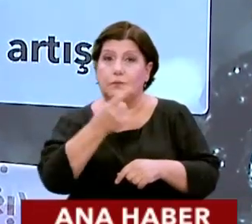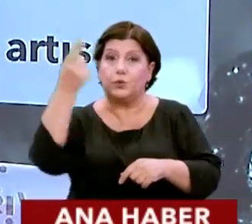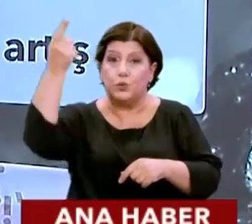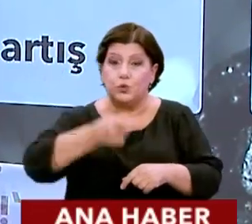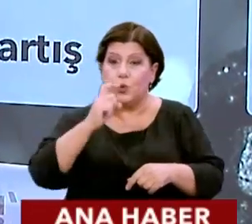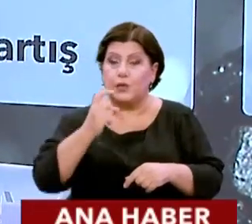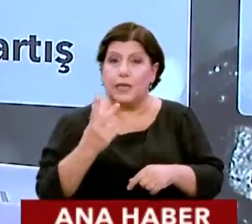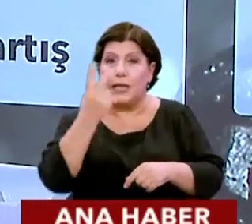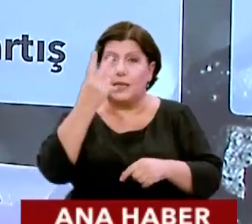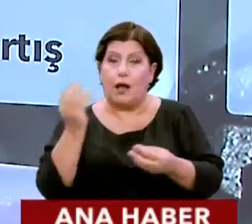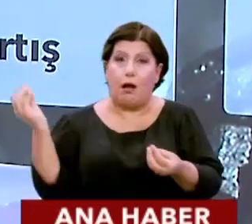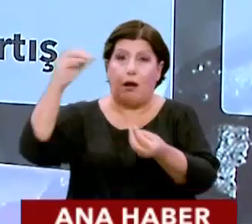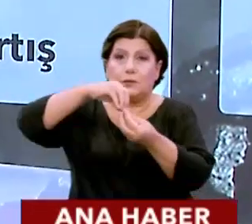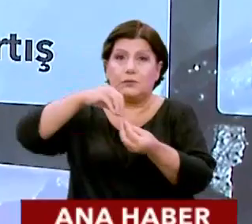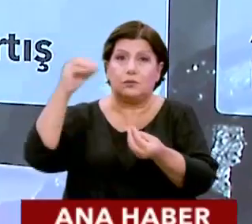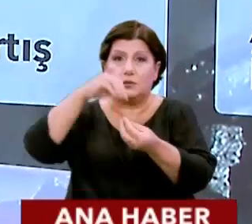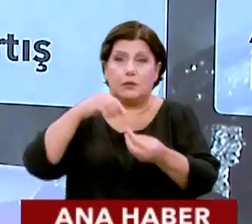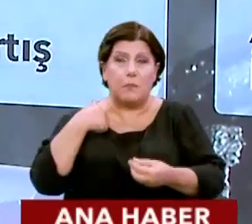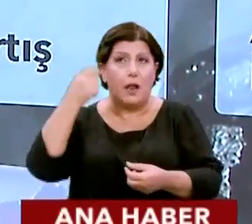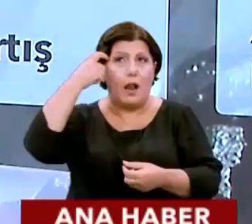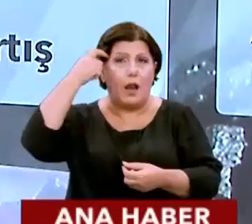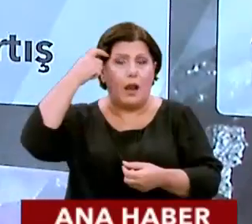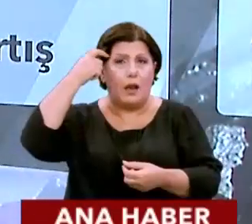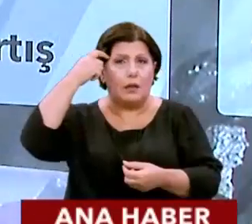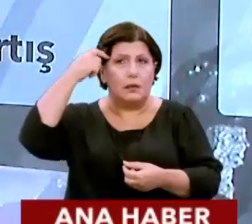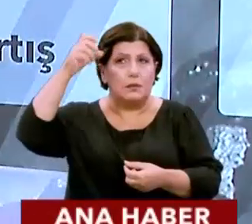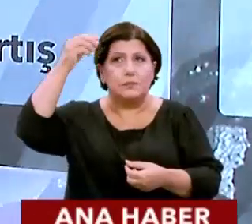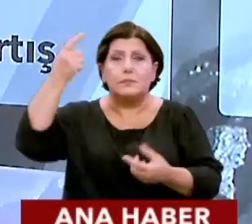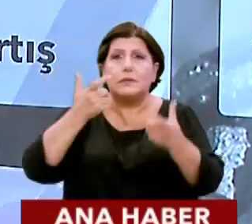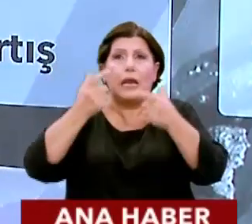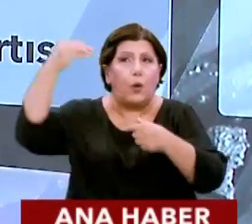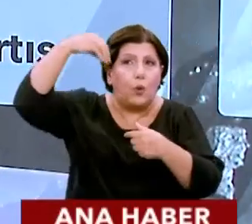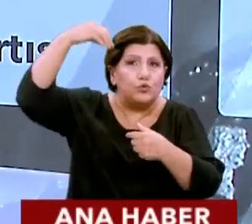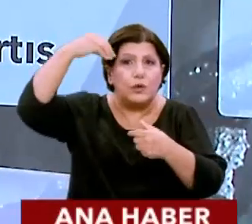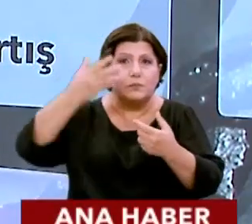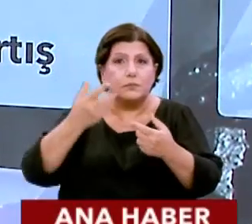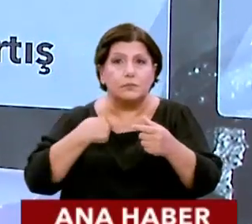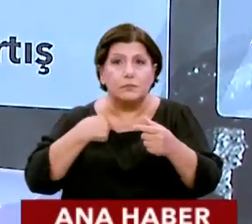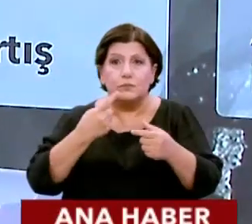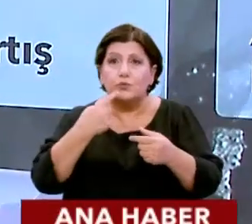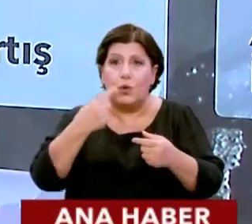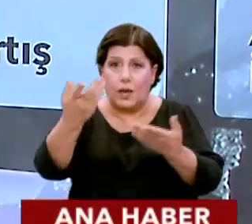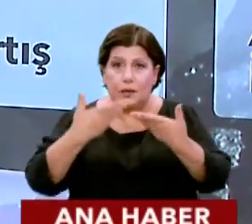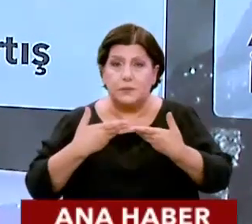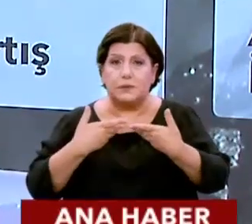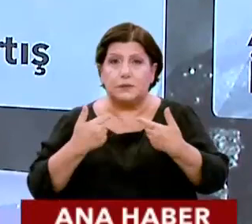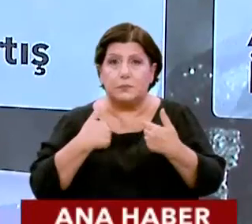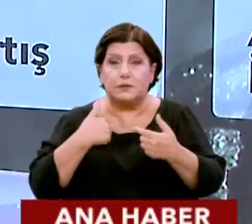%97'lik artışı Ben aklım da hastalandı Nereye koyacağım söyler misiniz bana